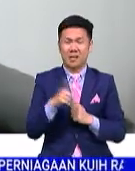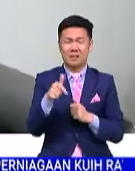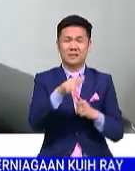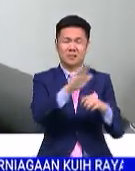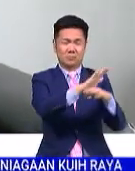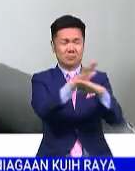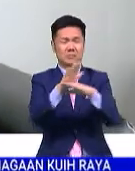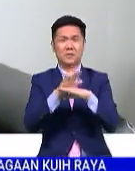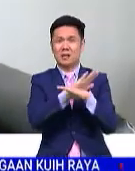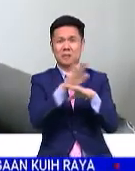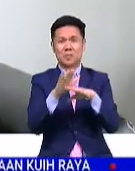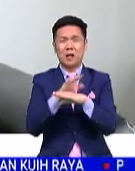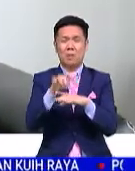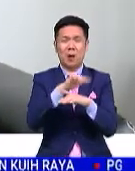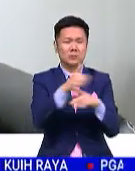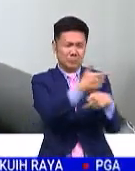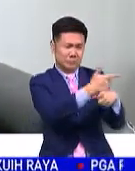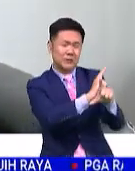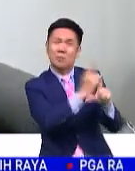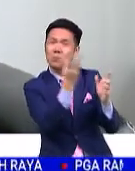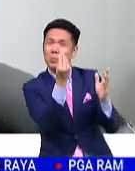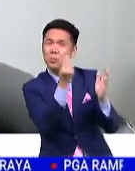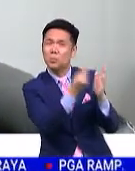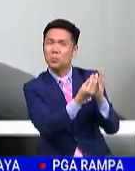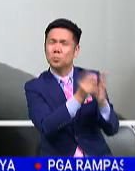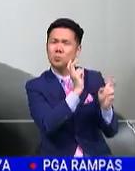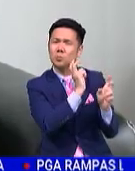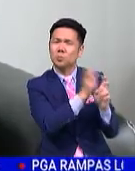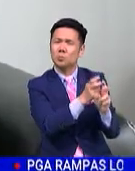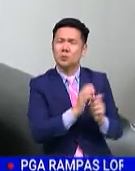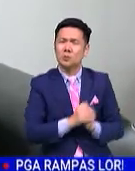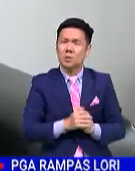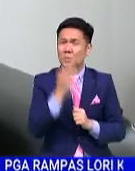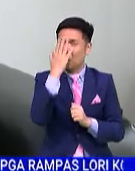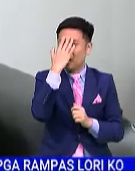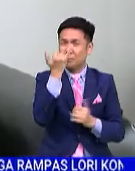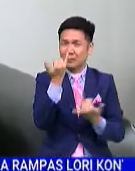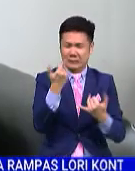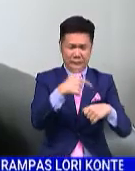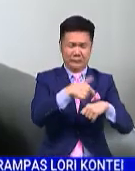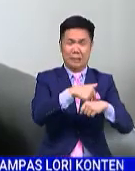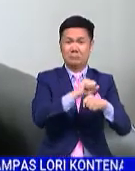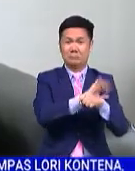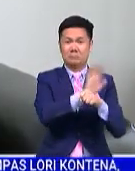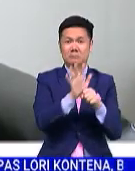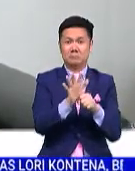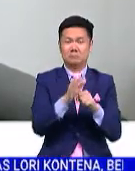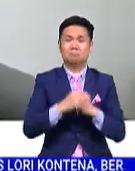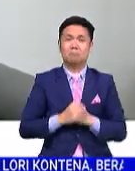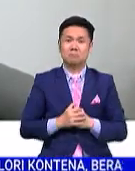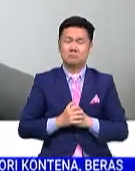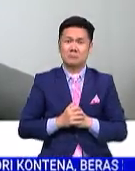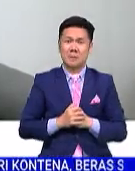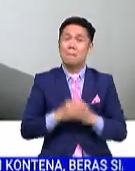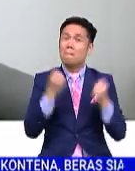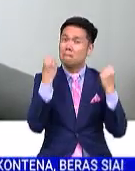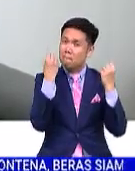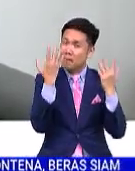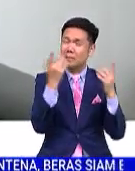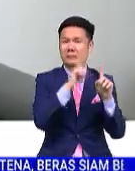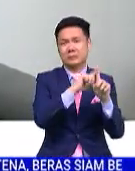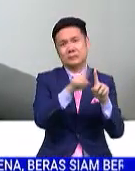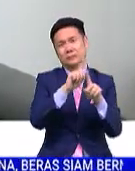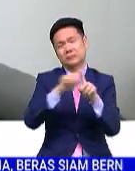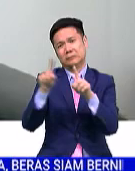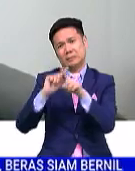peniaga-peniaga yang sukar mendapat pinjaman, terutamanya disebabkan oleh krisis pandemik COVID-19 ni. Banyak industri-industri